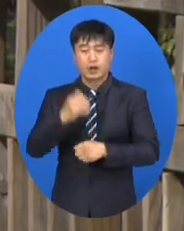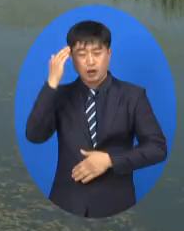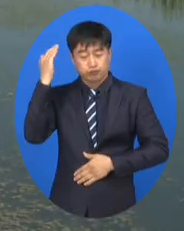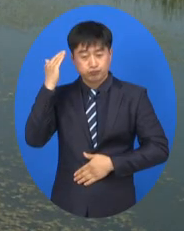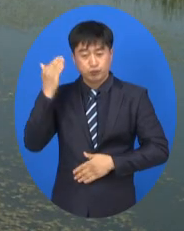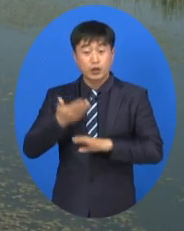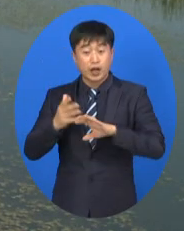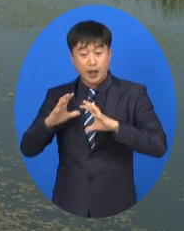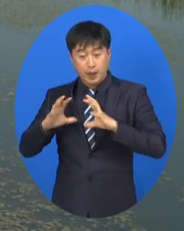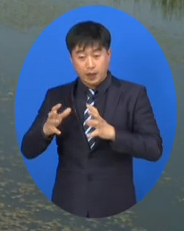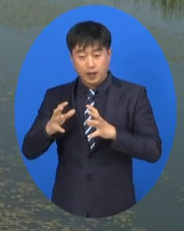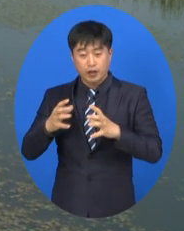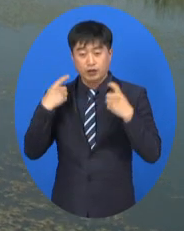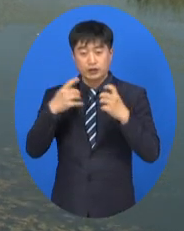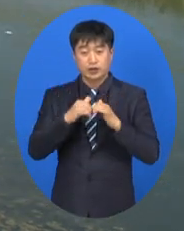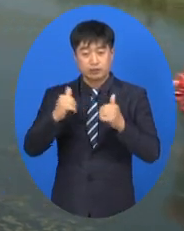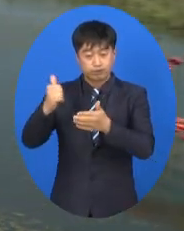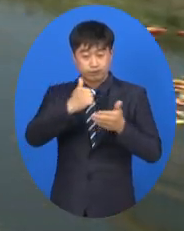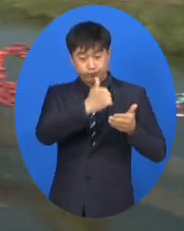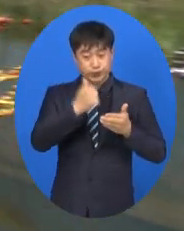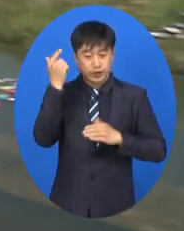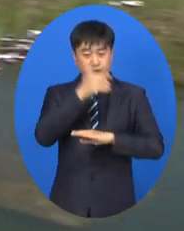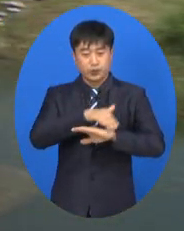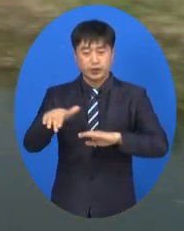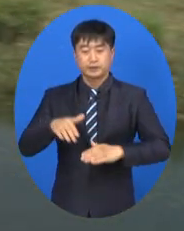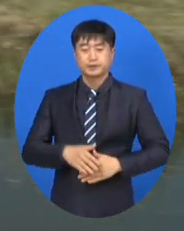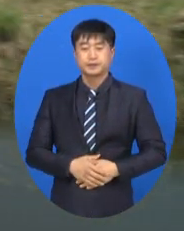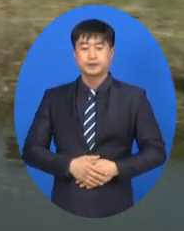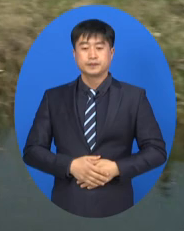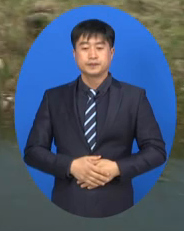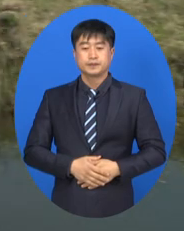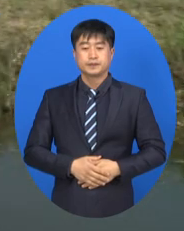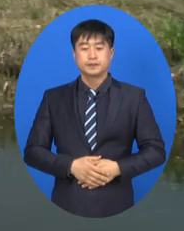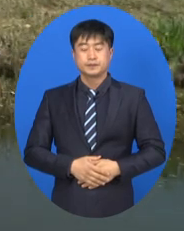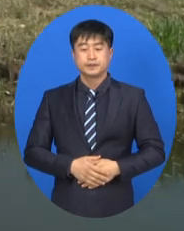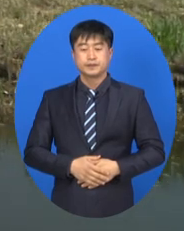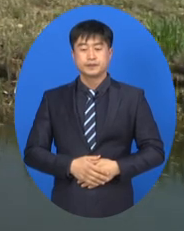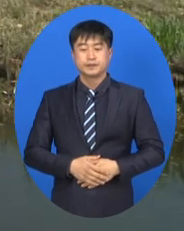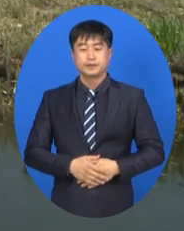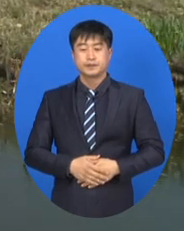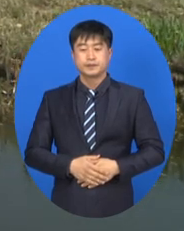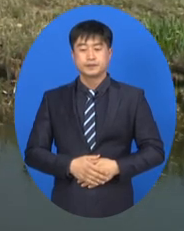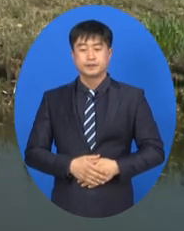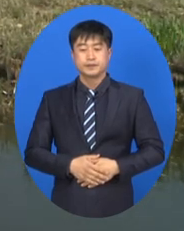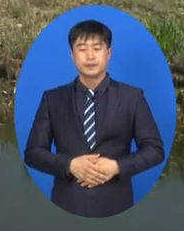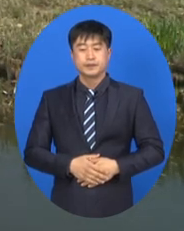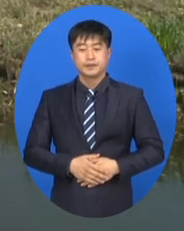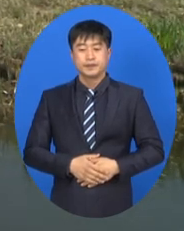국내외 관광객을 적극 끌어모을 계획입니다. 경기주TV 최창순입니다.